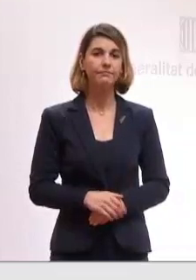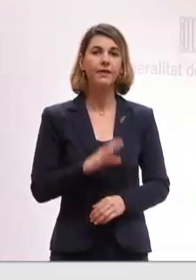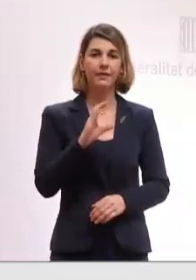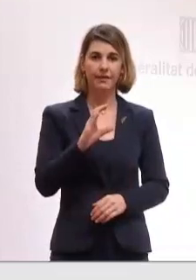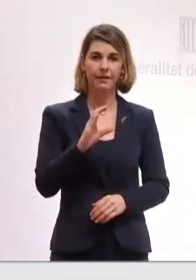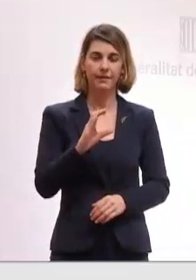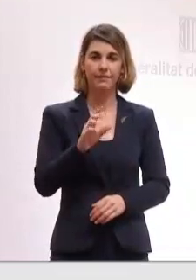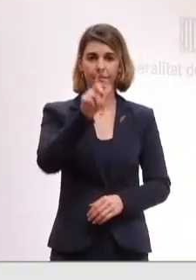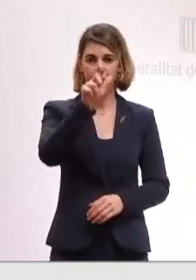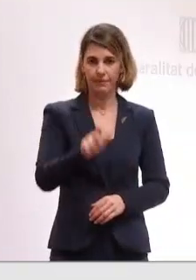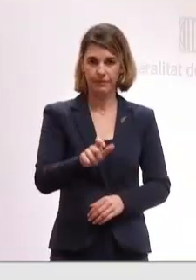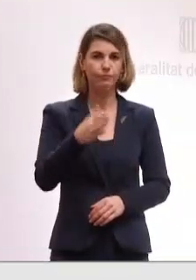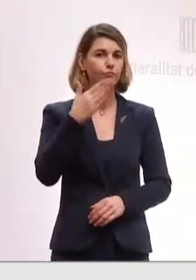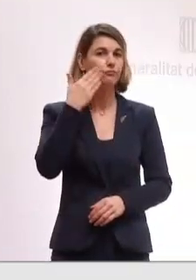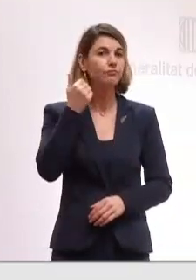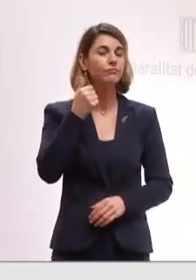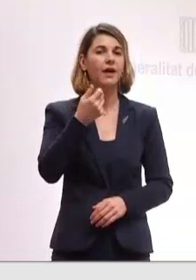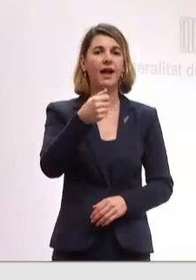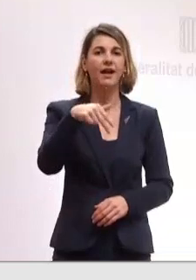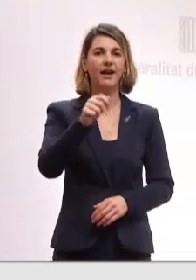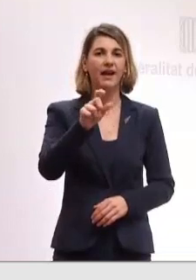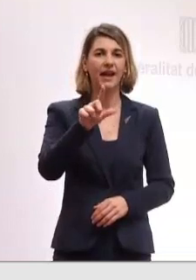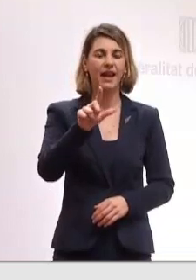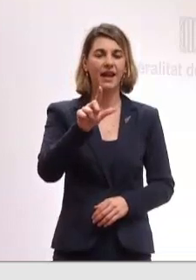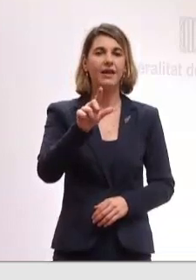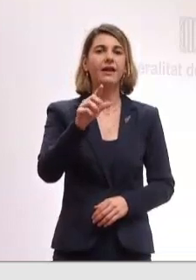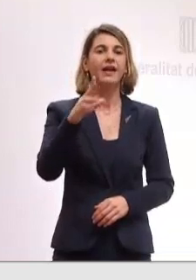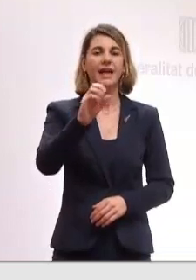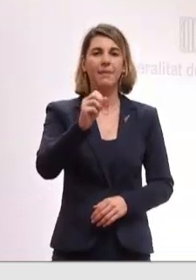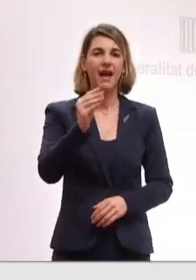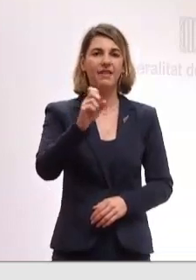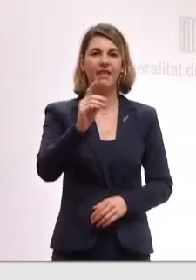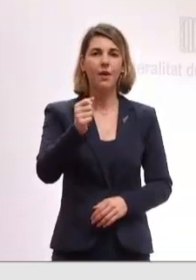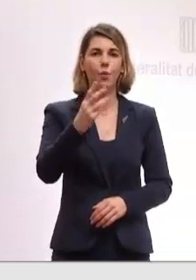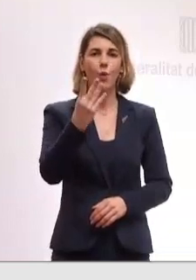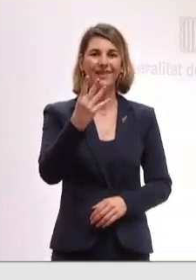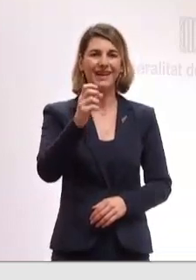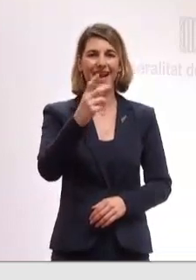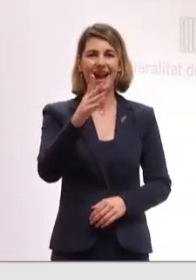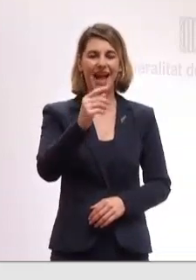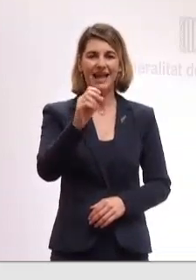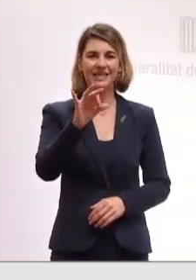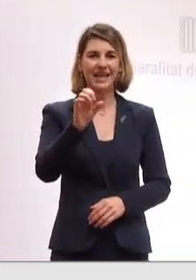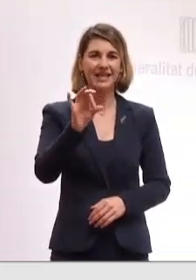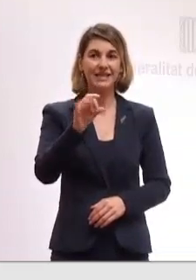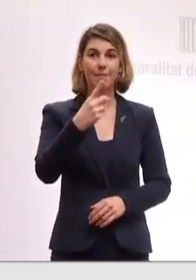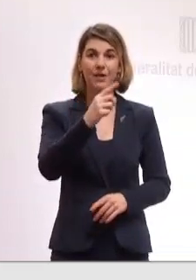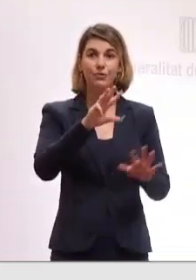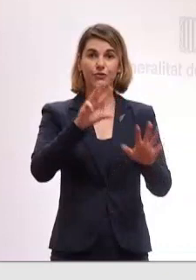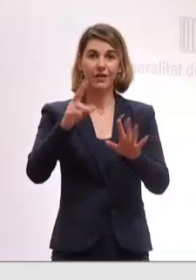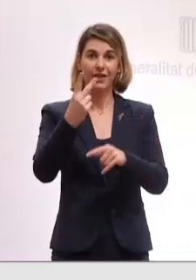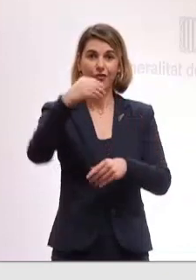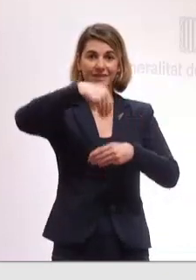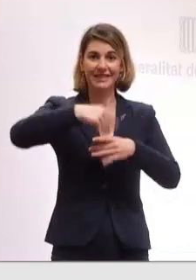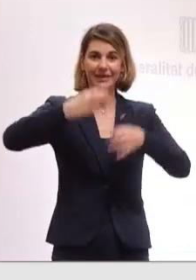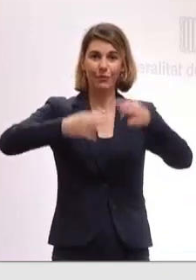Fer a l'il·lustríssim senyor Ángel Quemada i Cuatrecases. És procurador dels tribunals des de 1992. Ha